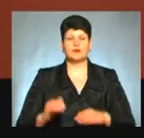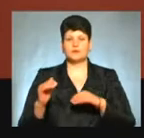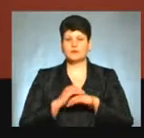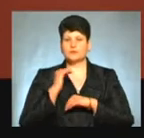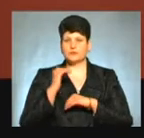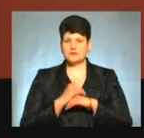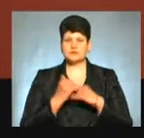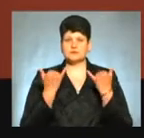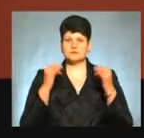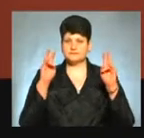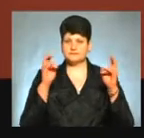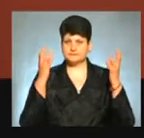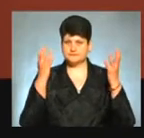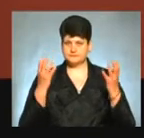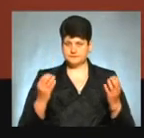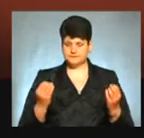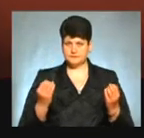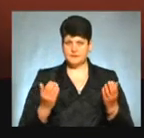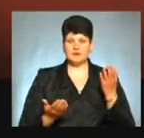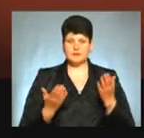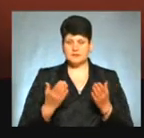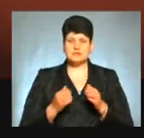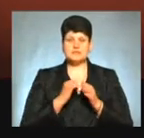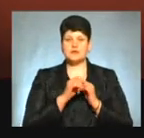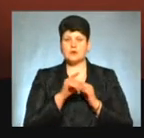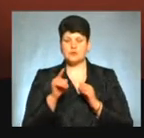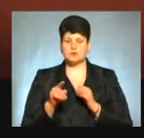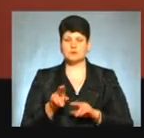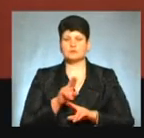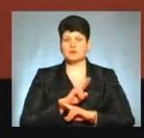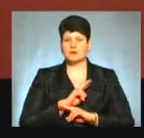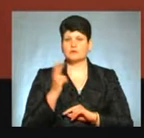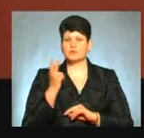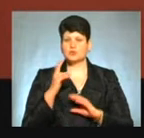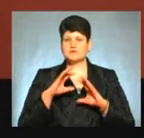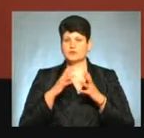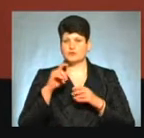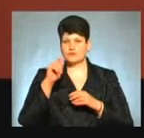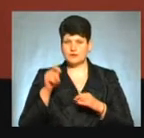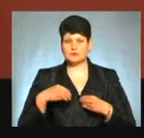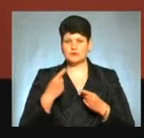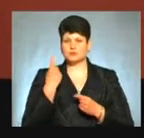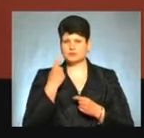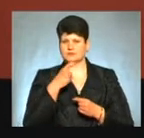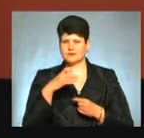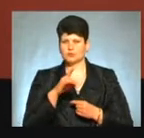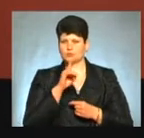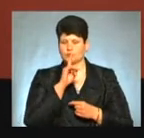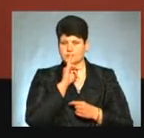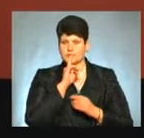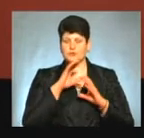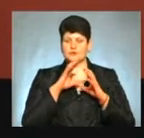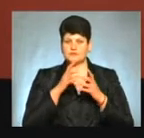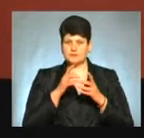Доброго вечора. В ефірі «Тема дня». Якби за кожним полеглим у Другій світовій війні оголосили хвилину мовчання, то світ